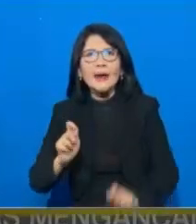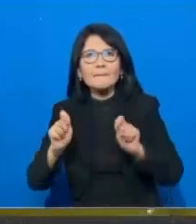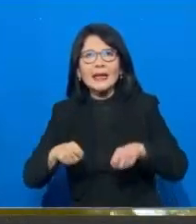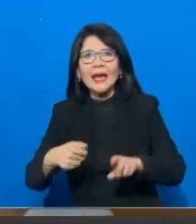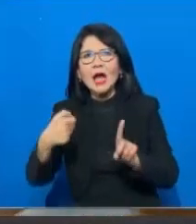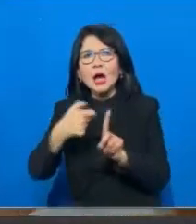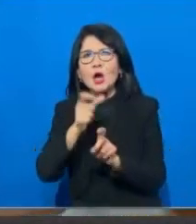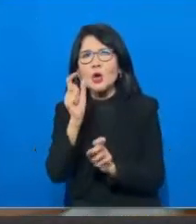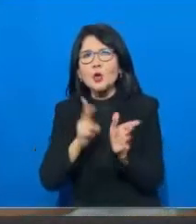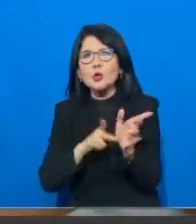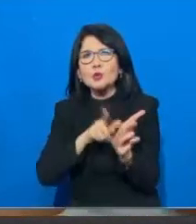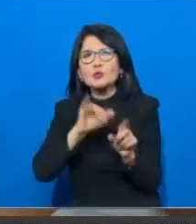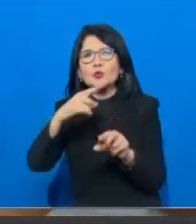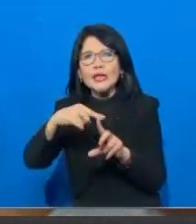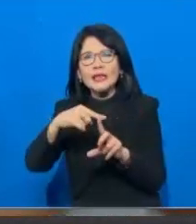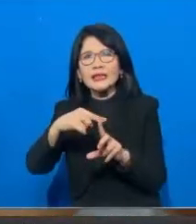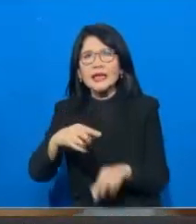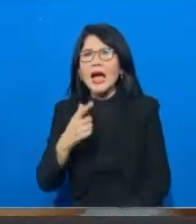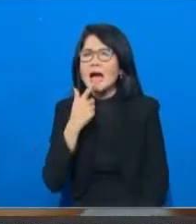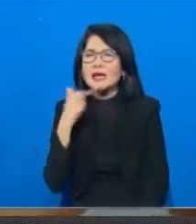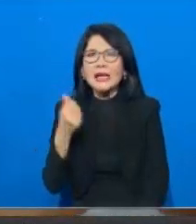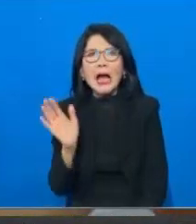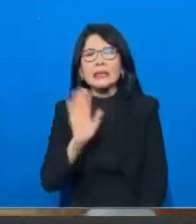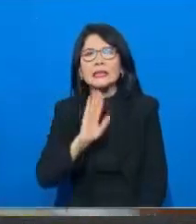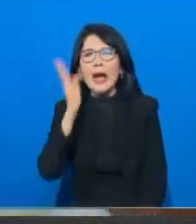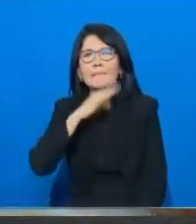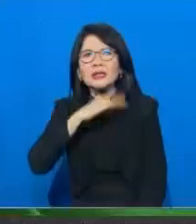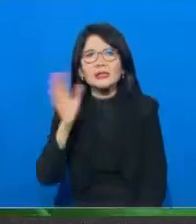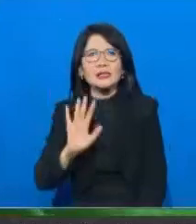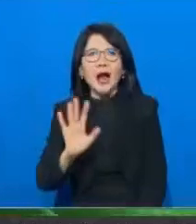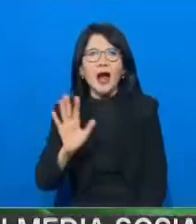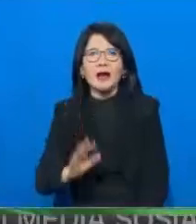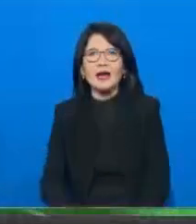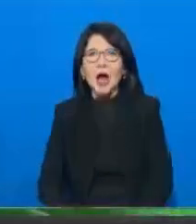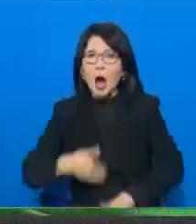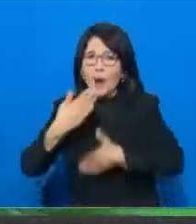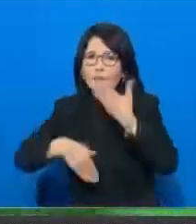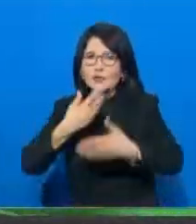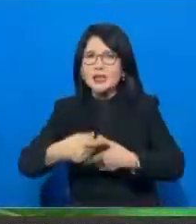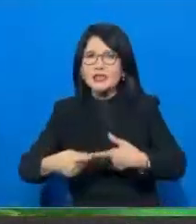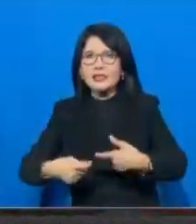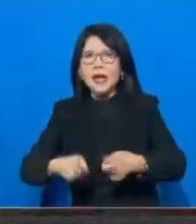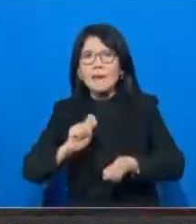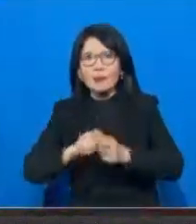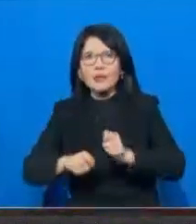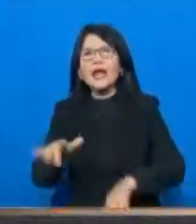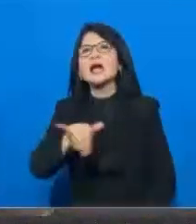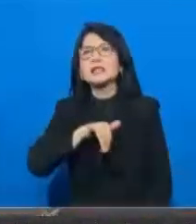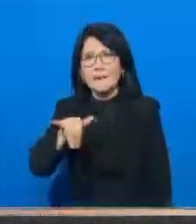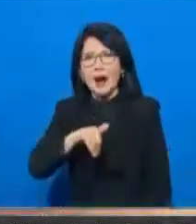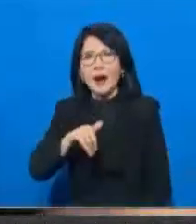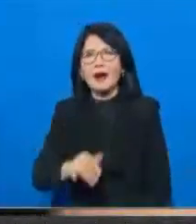kunyit. Rasanya biasanya tidak sepedas sate padang Pariaman. Proses pembuatannya juga sama dengan sate padang